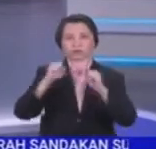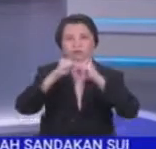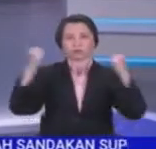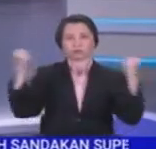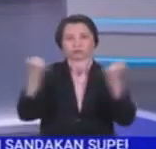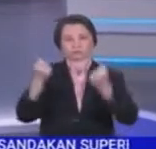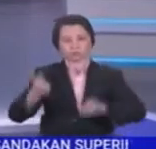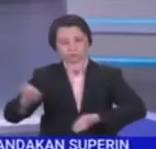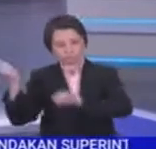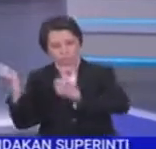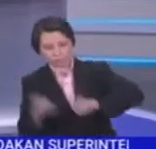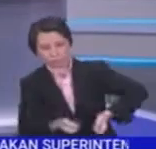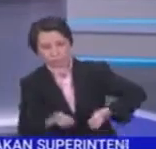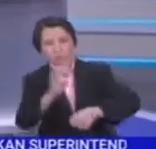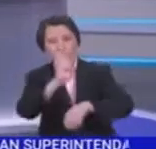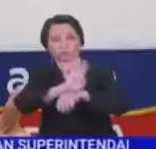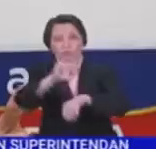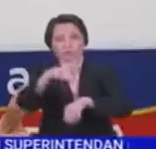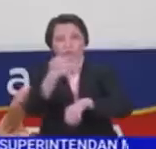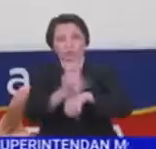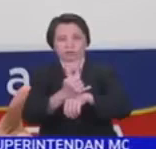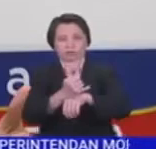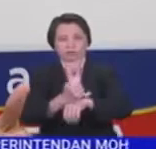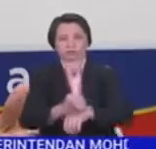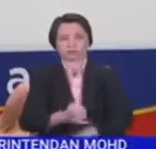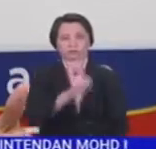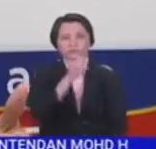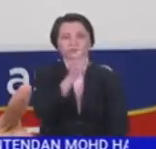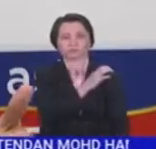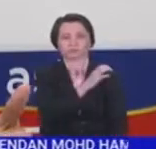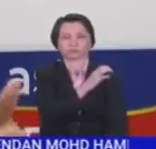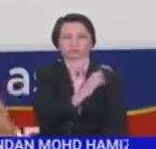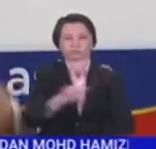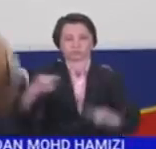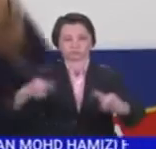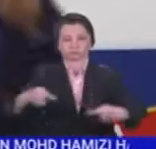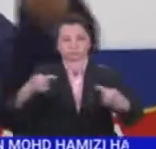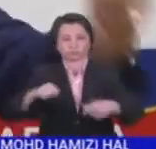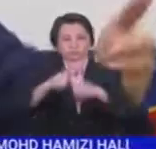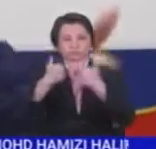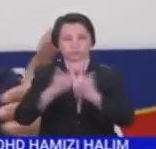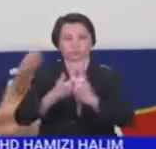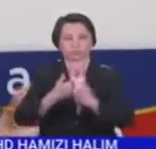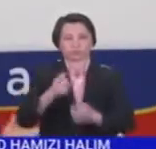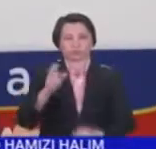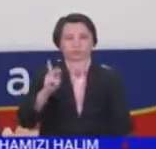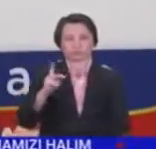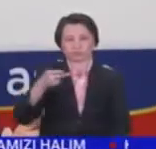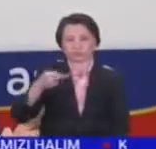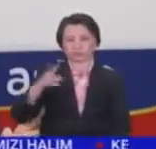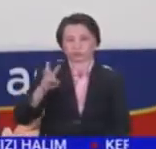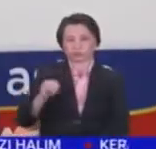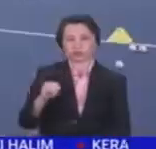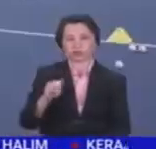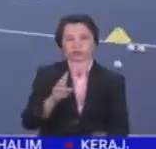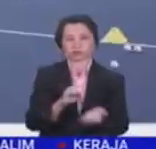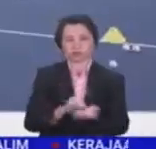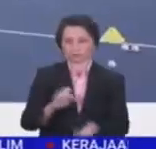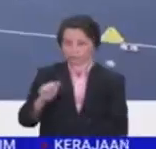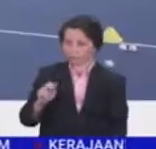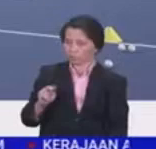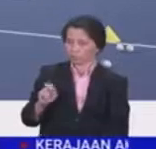hoki nasional Bukit Jalil terpenuhi jawatankuasa pertandingan kesatuan hoki berisi Oke He'em Datuk Seri Dr